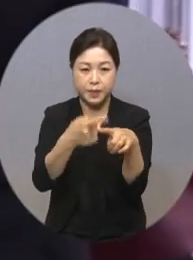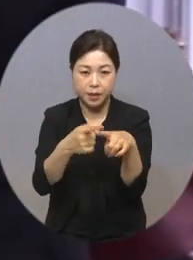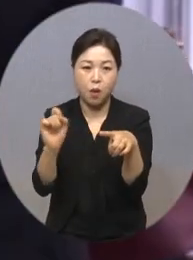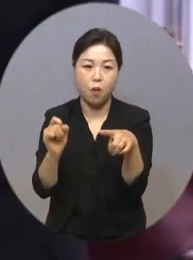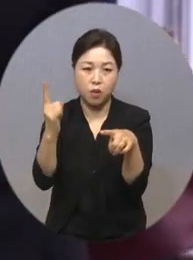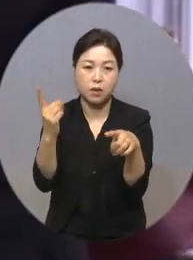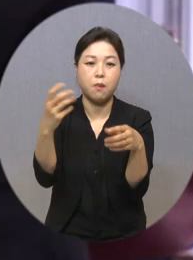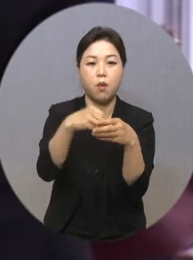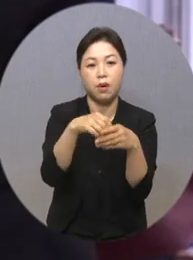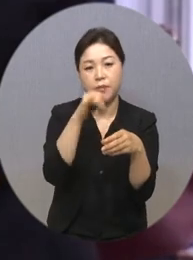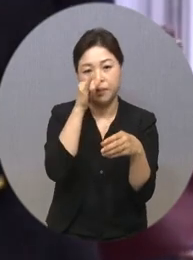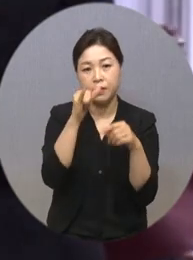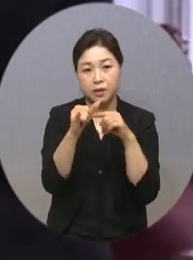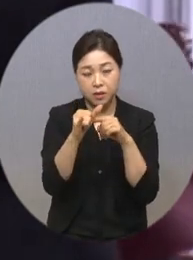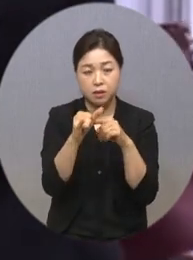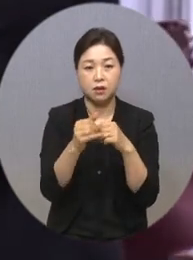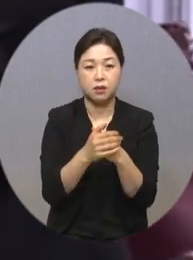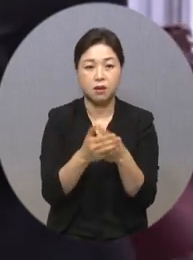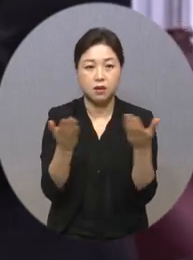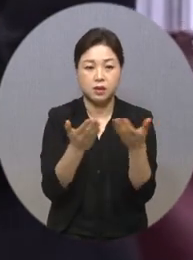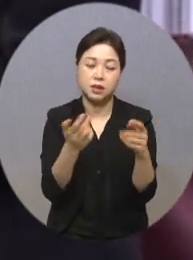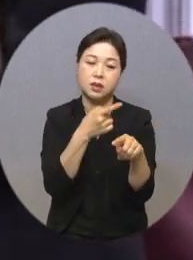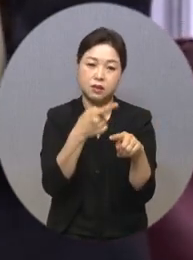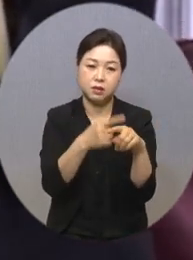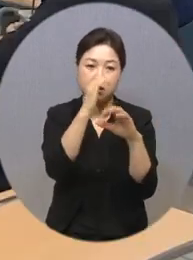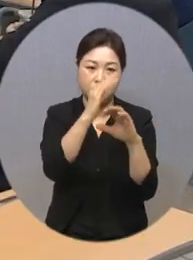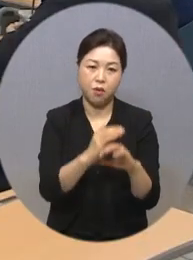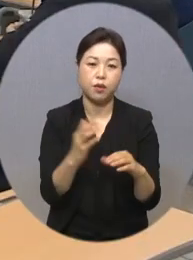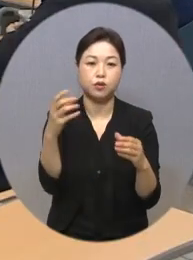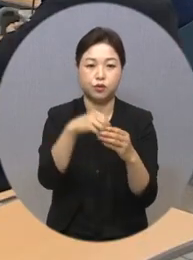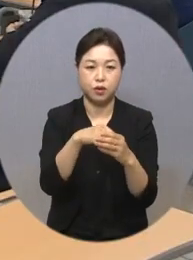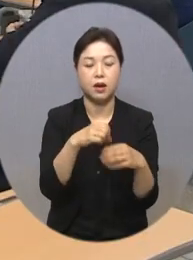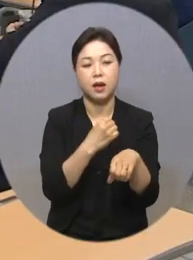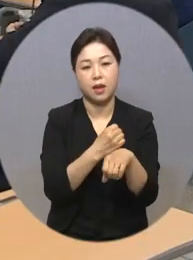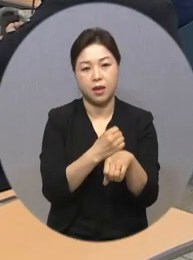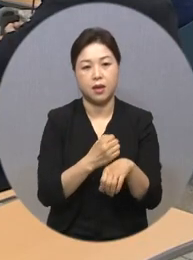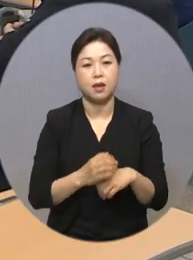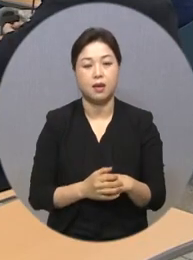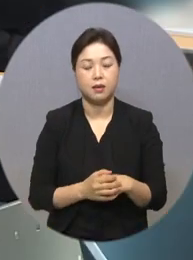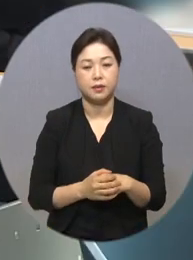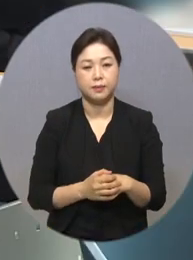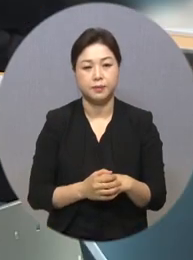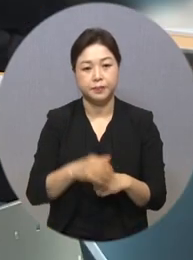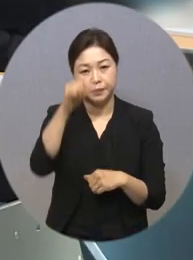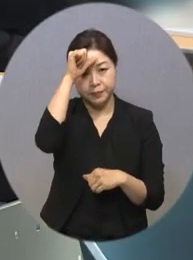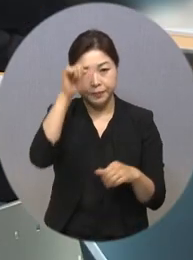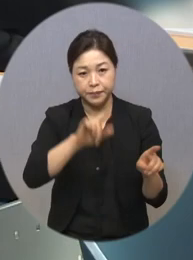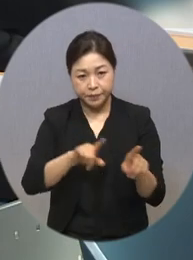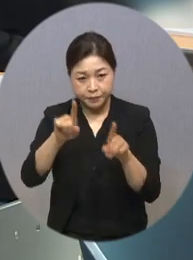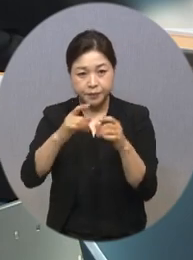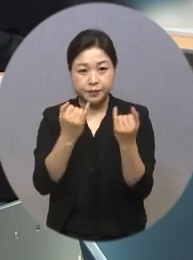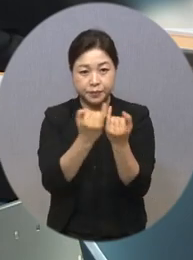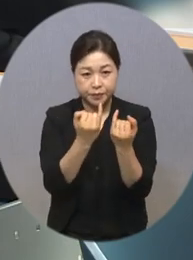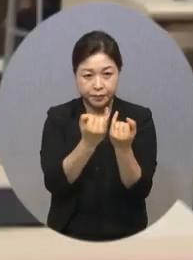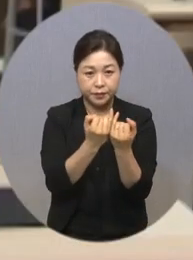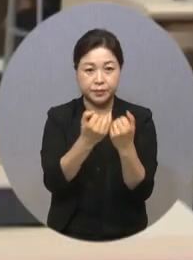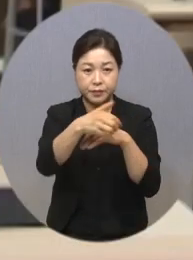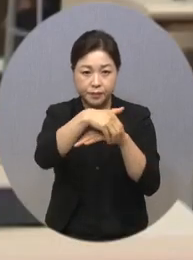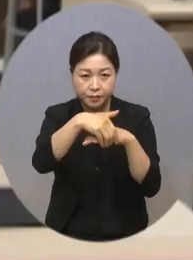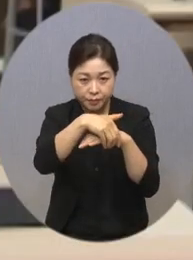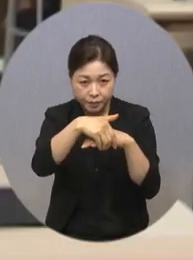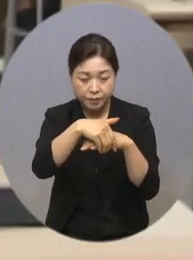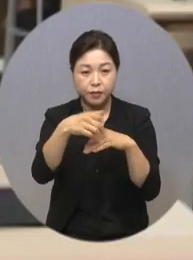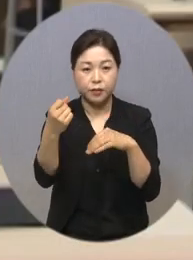사실을 고려해 경력 단절 사유에 추가했습니다. 또한 생애 주기별 여성 경력 설계 및 개발